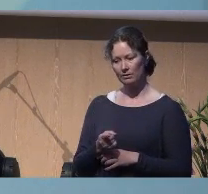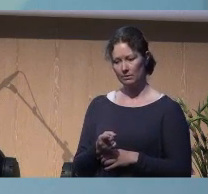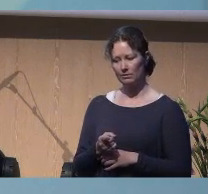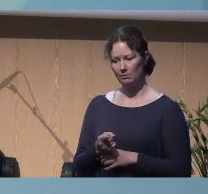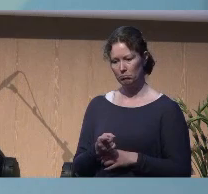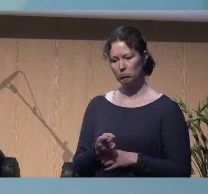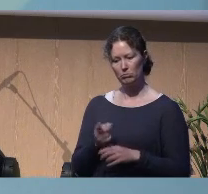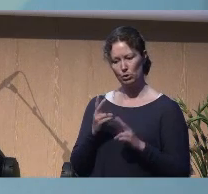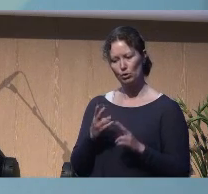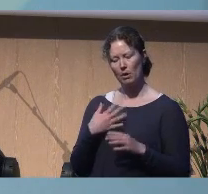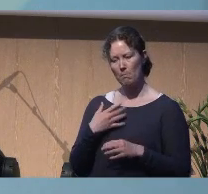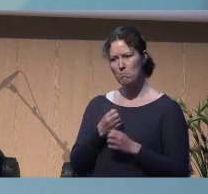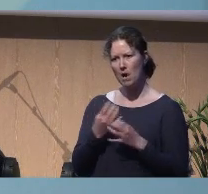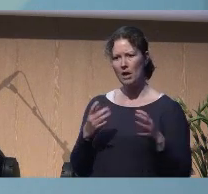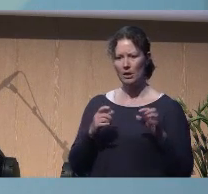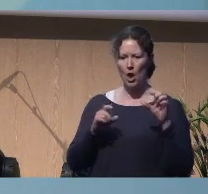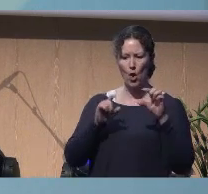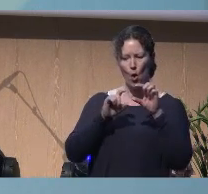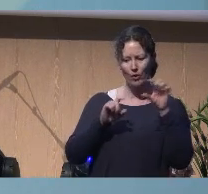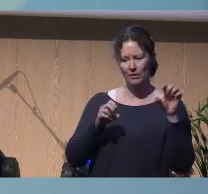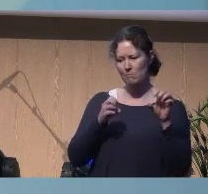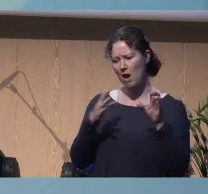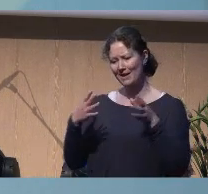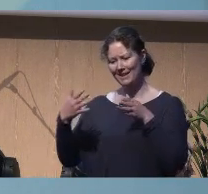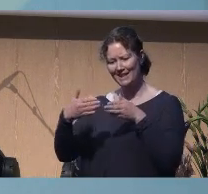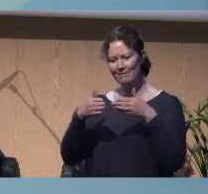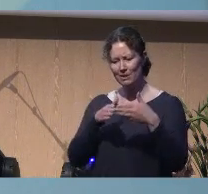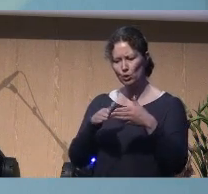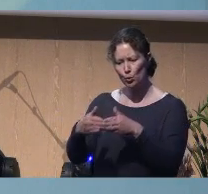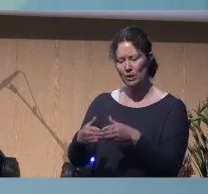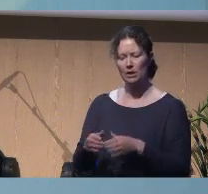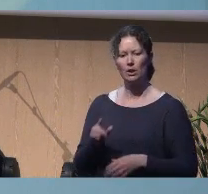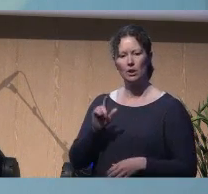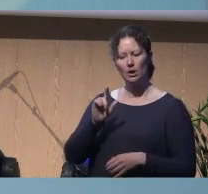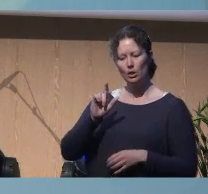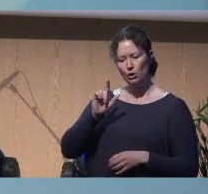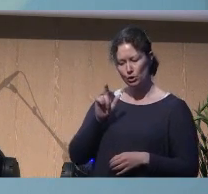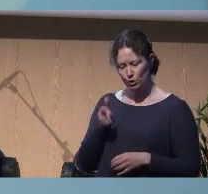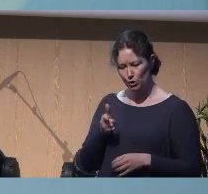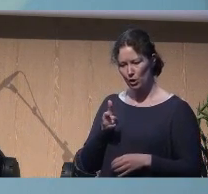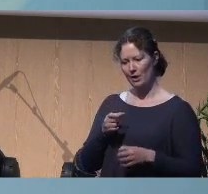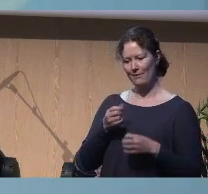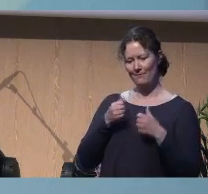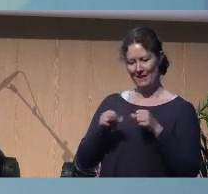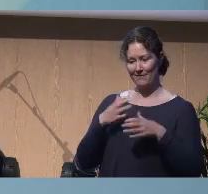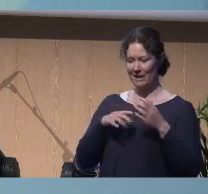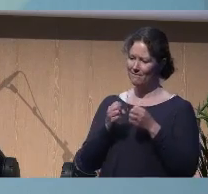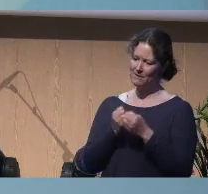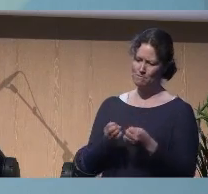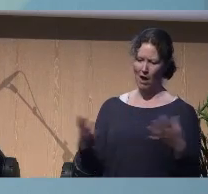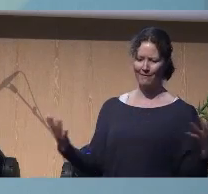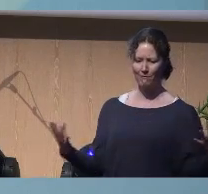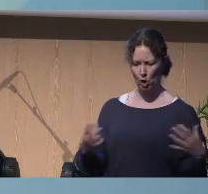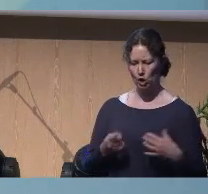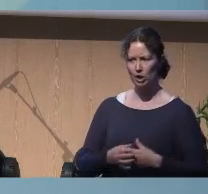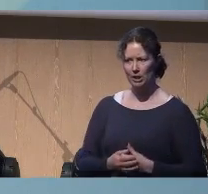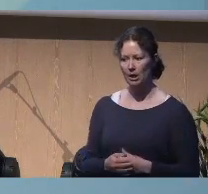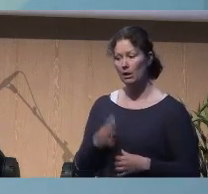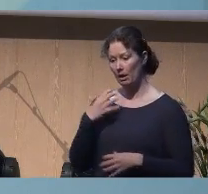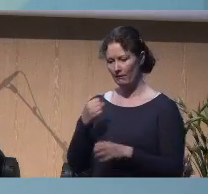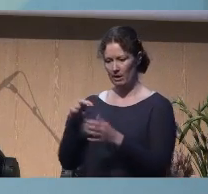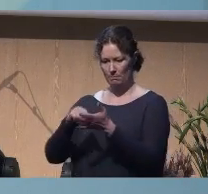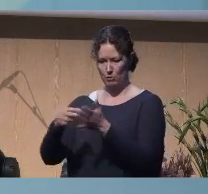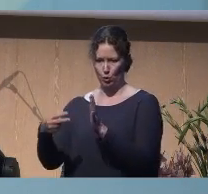har også mange overskrifter, mange dimensjoner, fordi frivilligheten så mangfoldig. Det har vært et